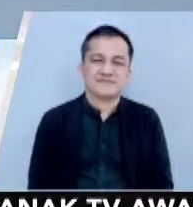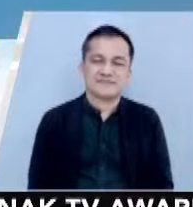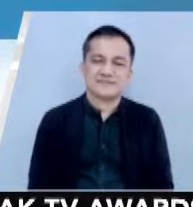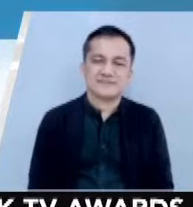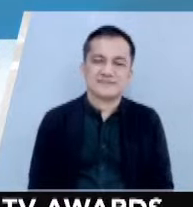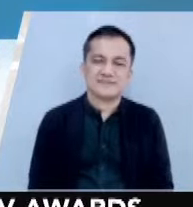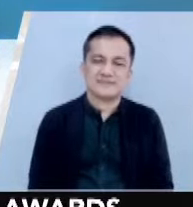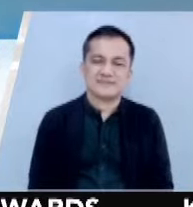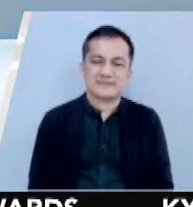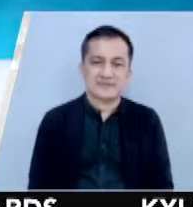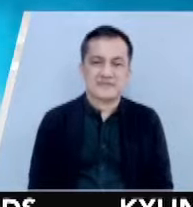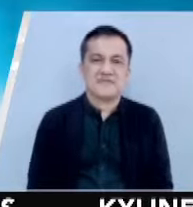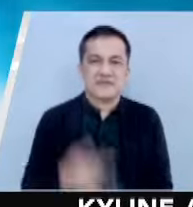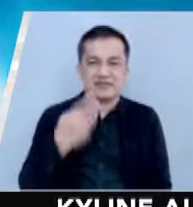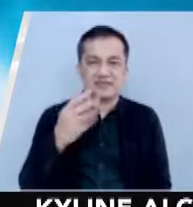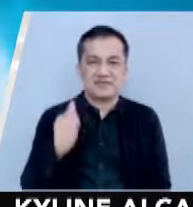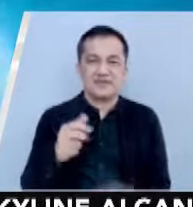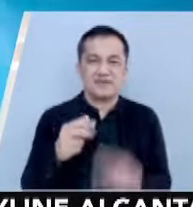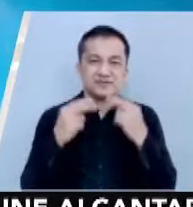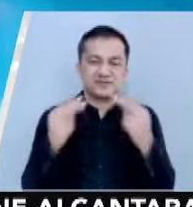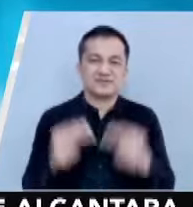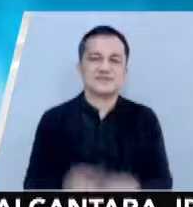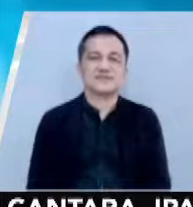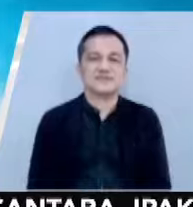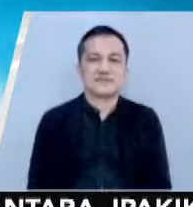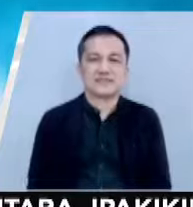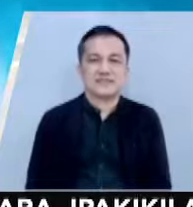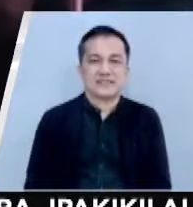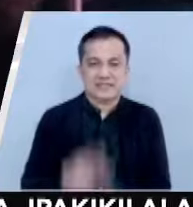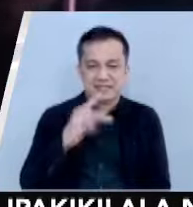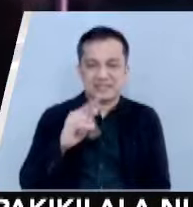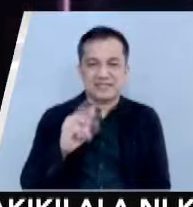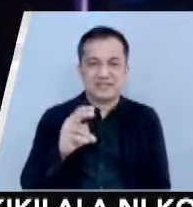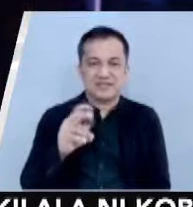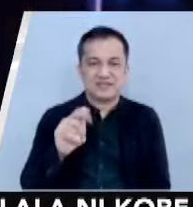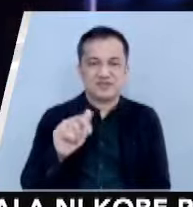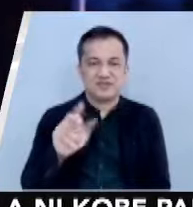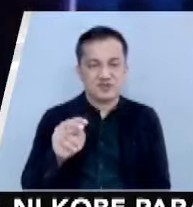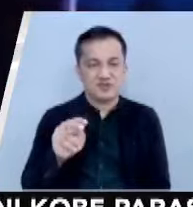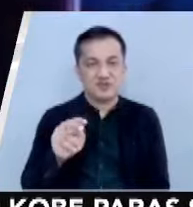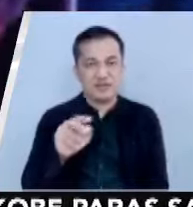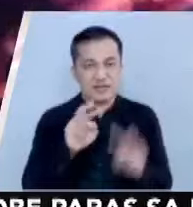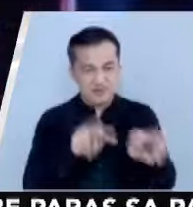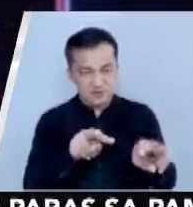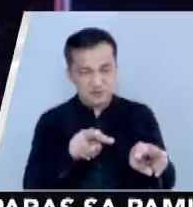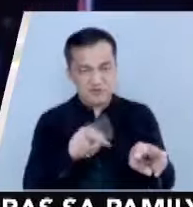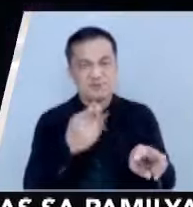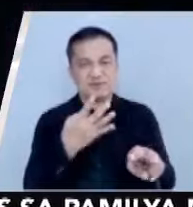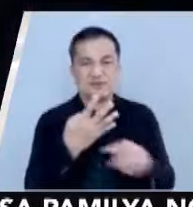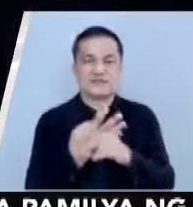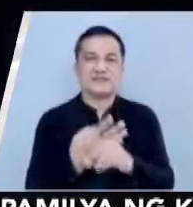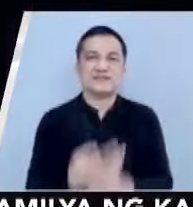Para sa GMA Integrated News, Katrina Soy, Nakatutok, 24 oras.